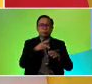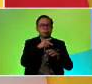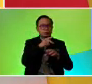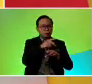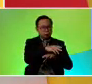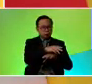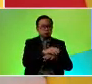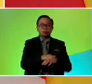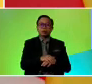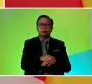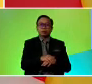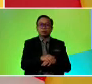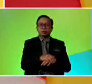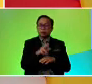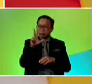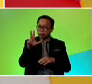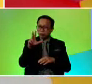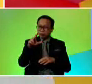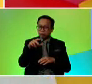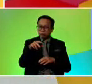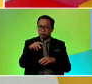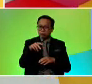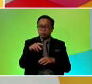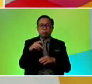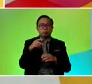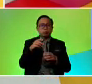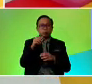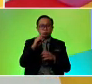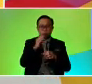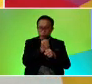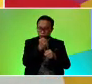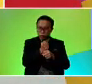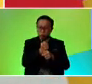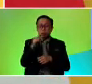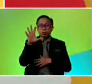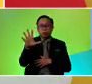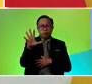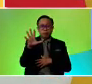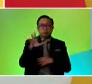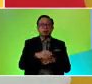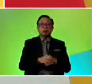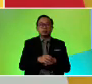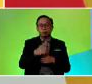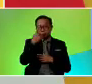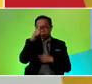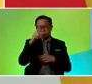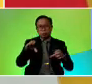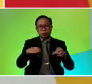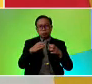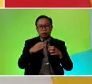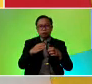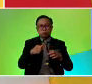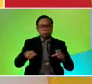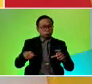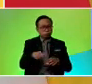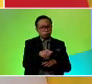pedofilia yang keempat adalah eksploitasi buruh nah kelima adalah ekspektasi untuk melakukan jinayah